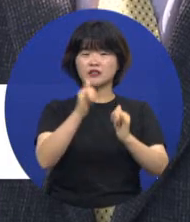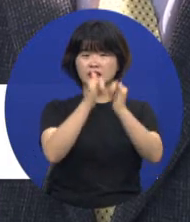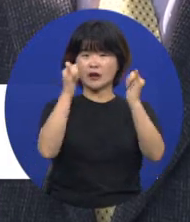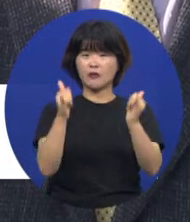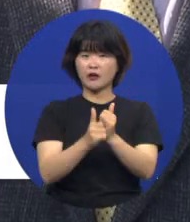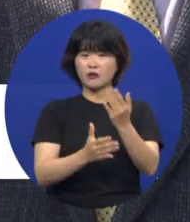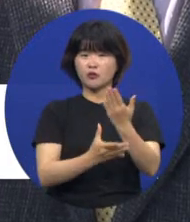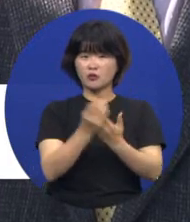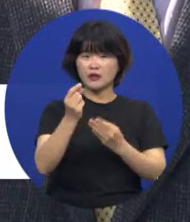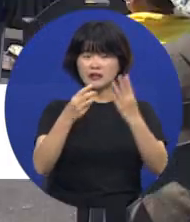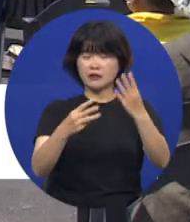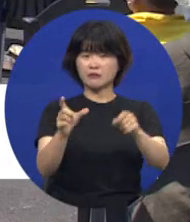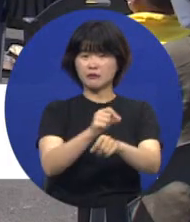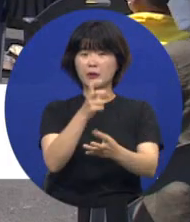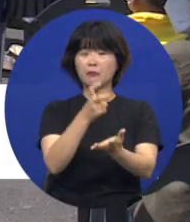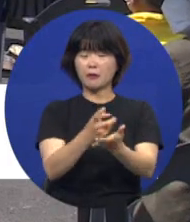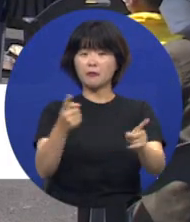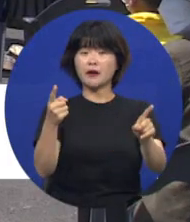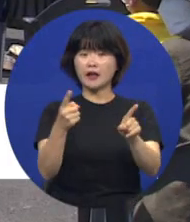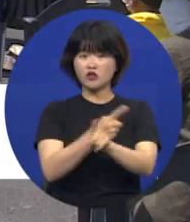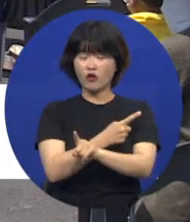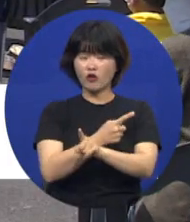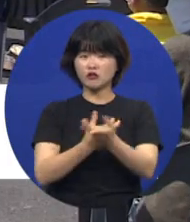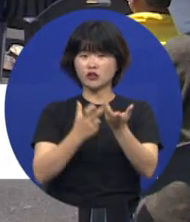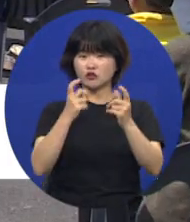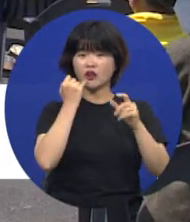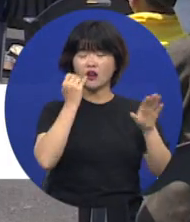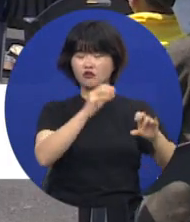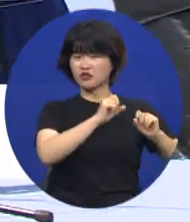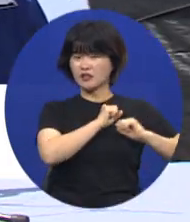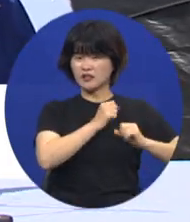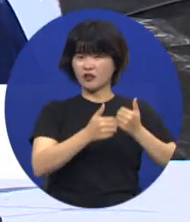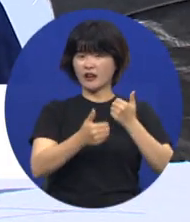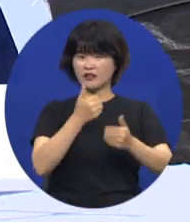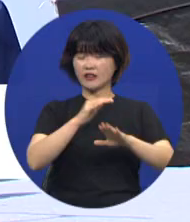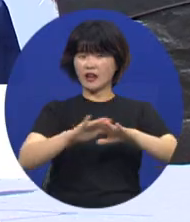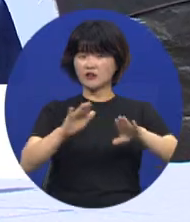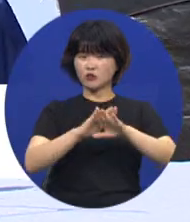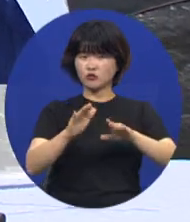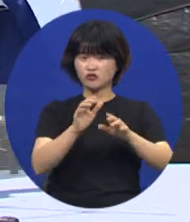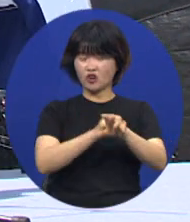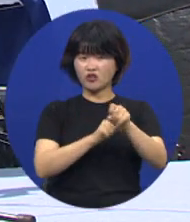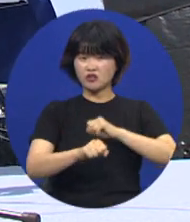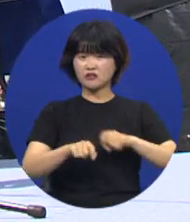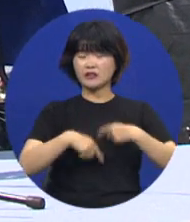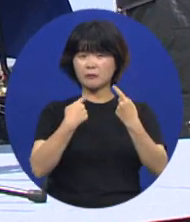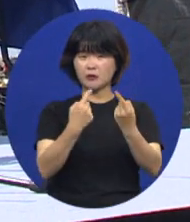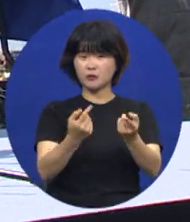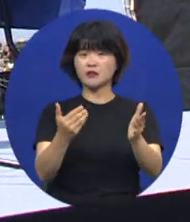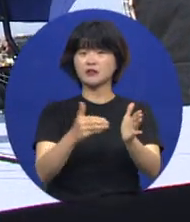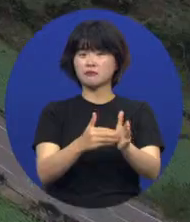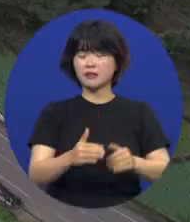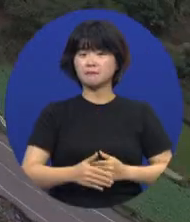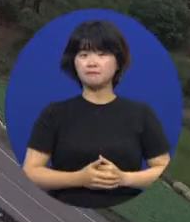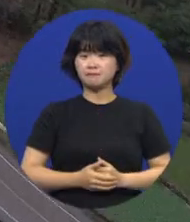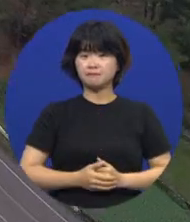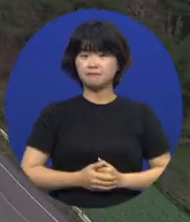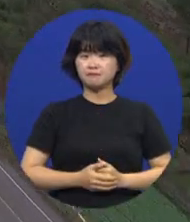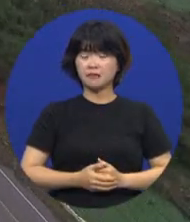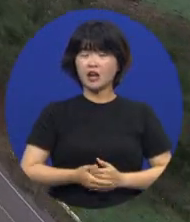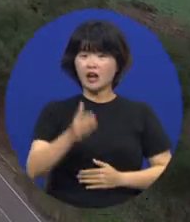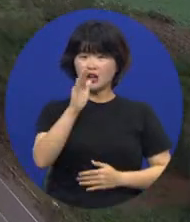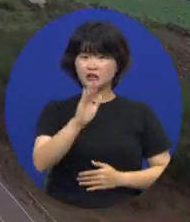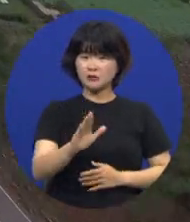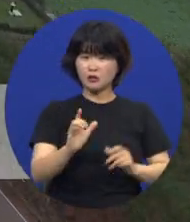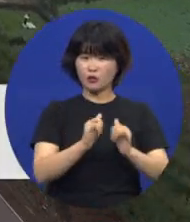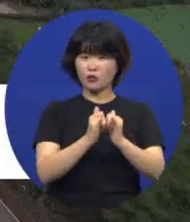목표로 4.3특별법 개정과 제주 해군기지 갈등 해소에 적극적으로 나서기도 했습니다.